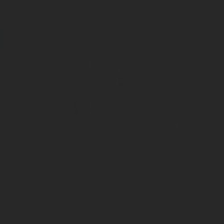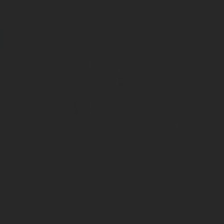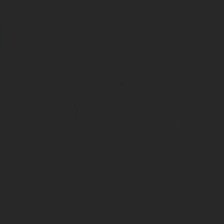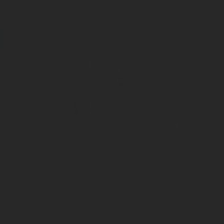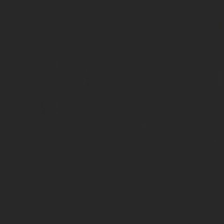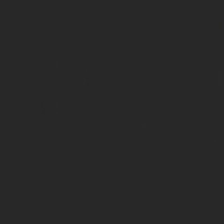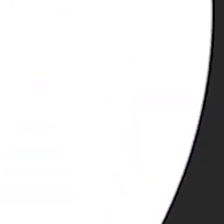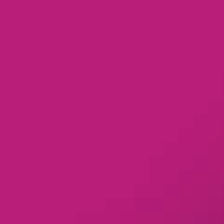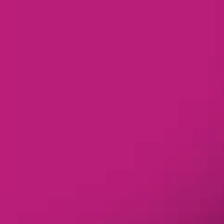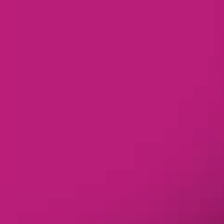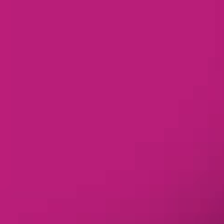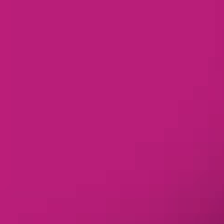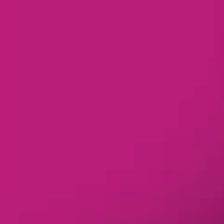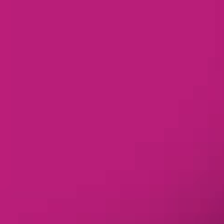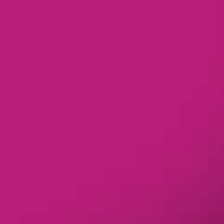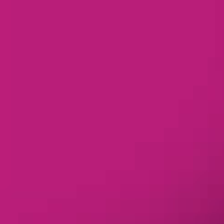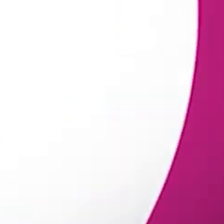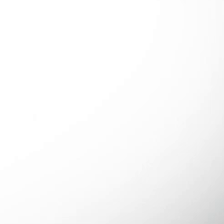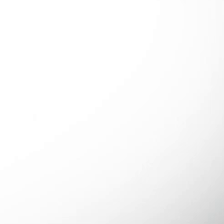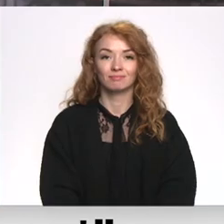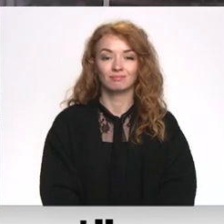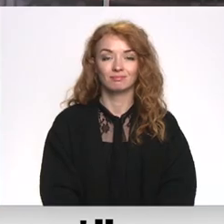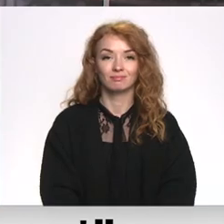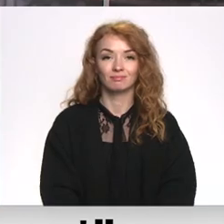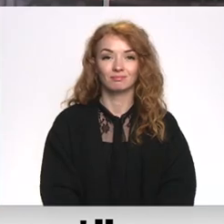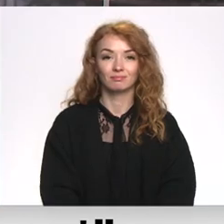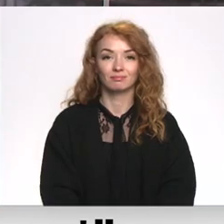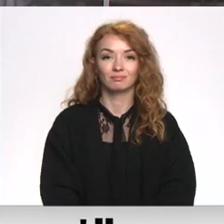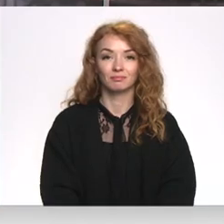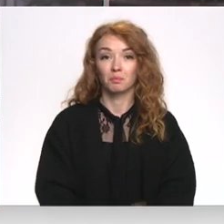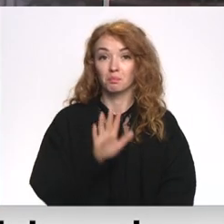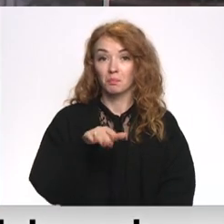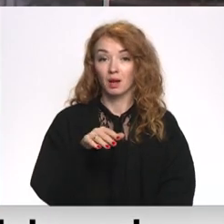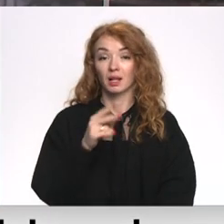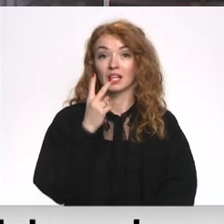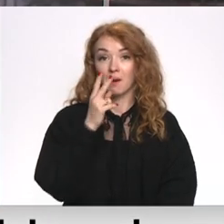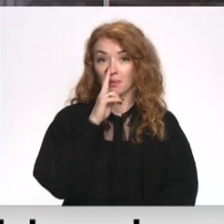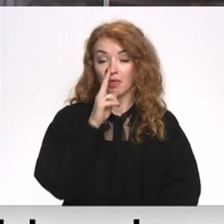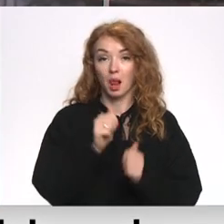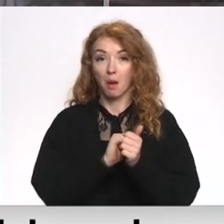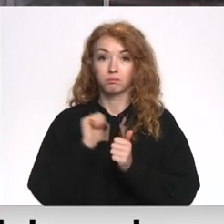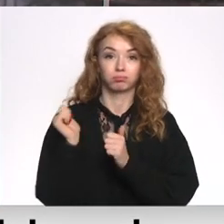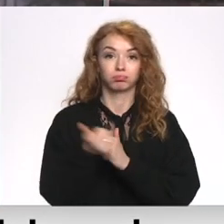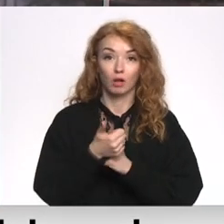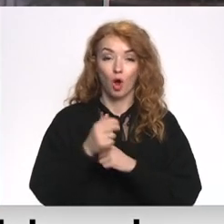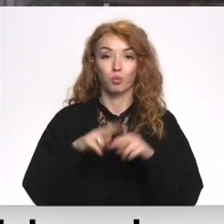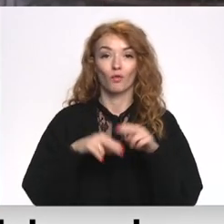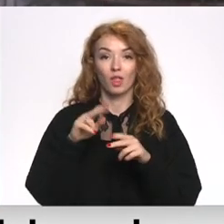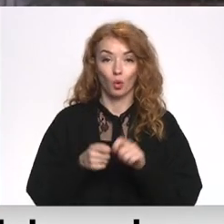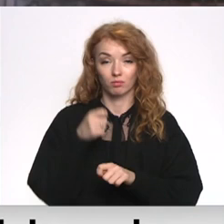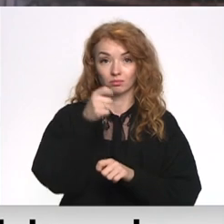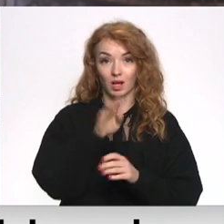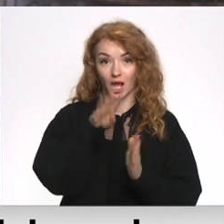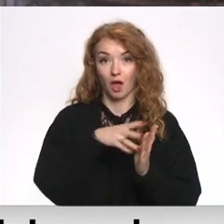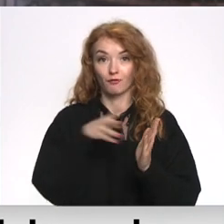Re, viss ēters ir te! Par divām nedēļām apsteidzot būvnieku iesniegto laika grafiku, ir